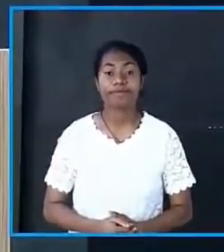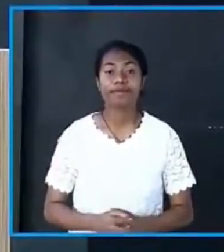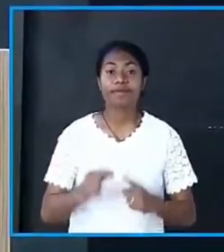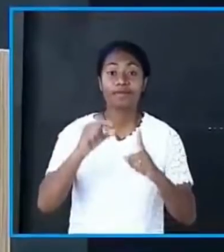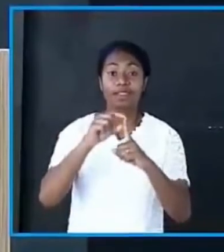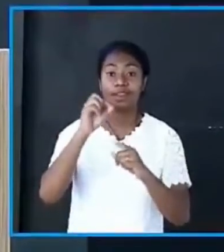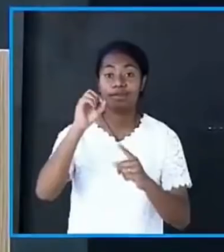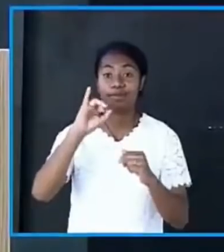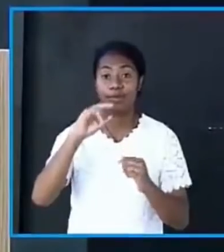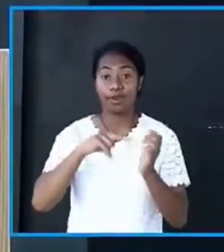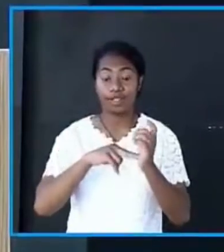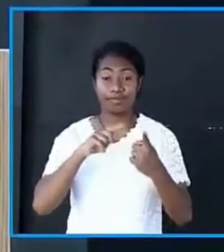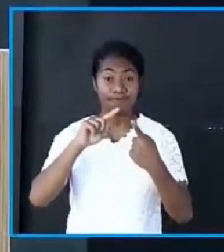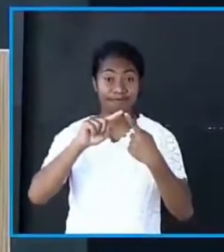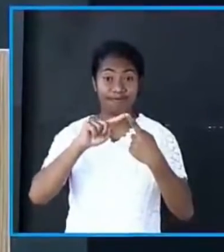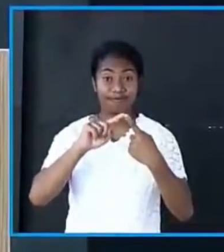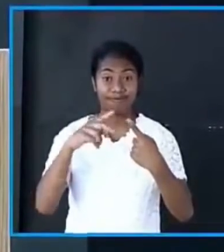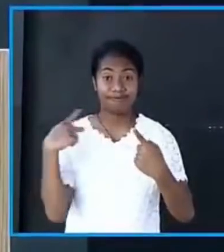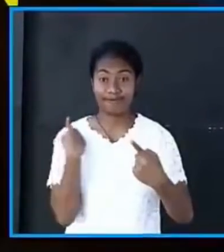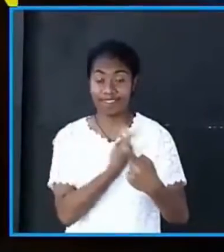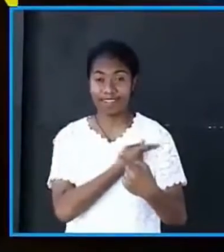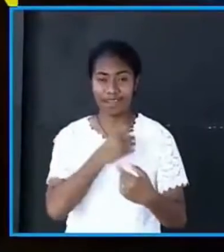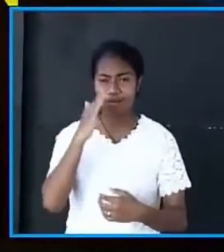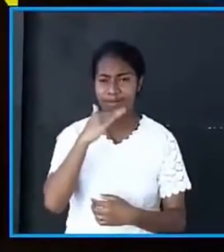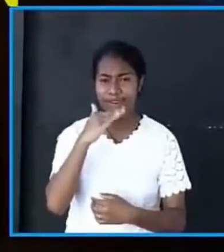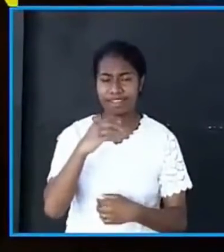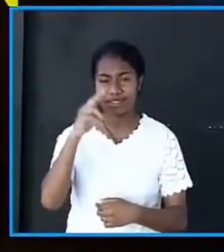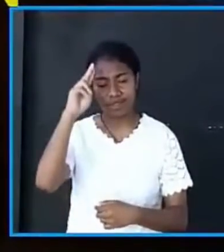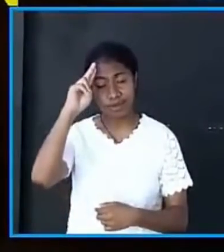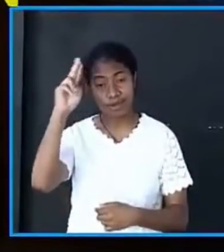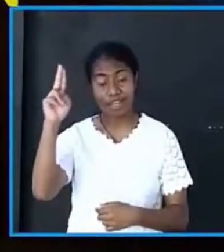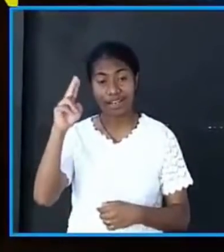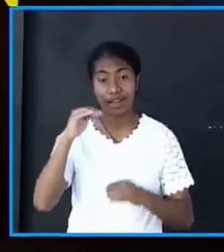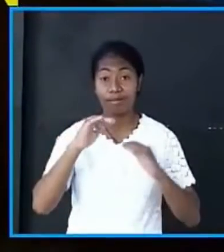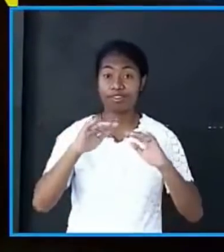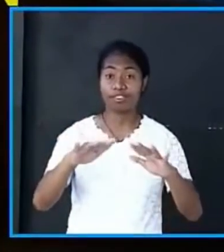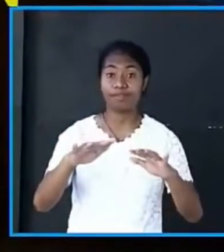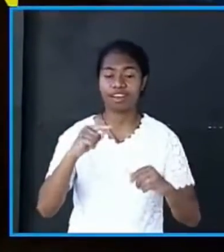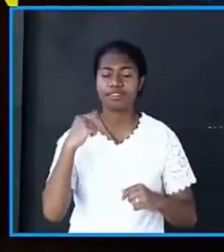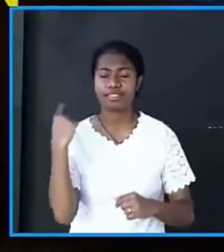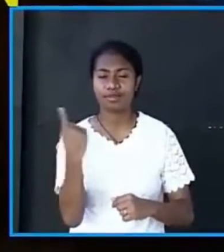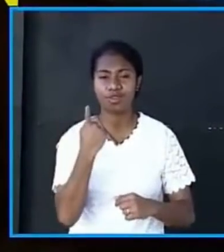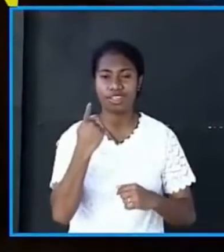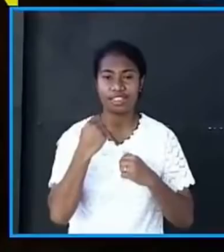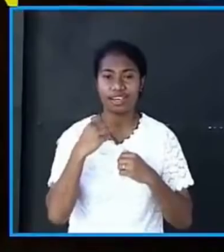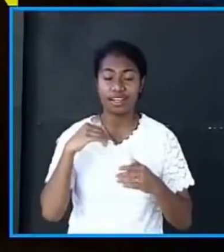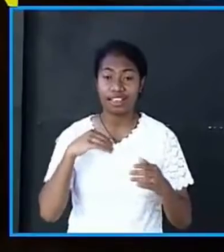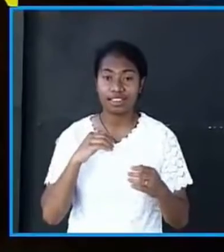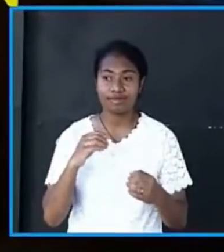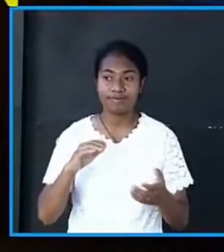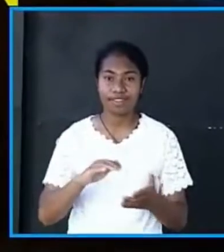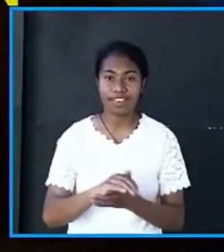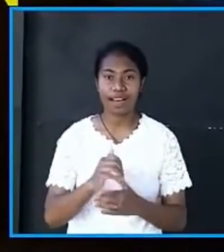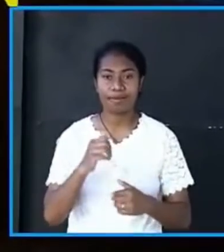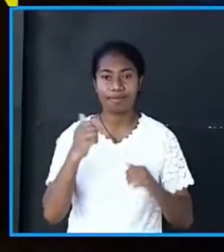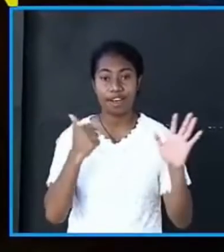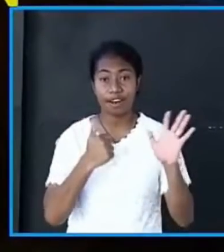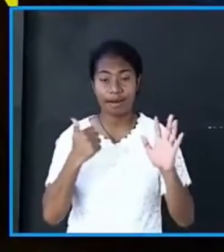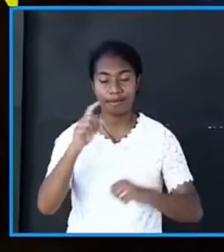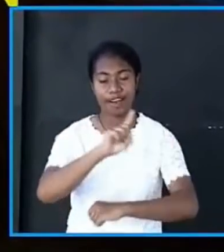pertama dari tema ini kita membahas Tuhan menciptakan semuanya dalam enam hari